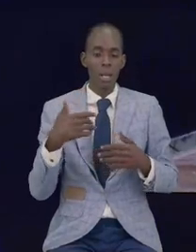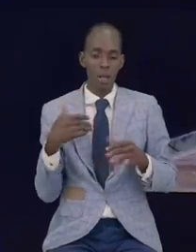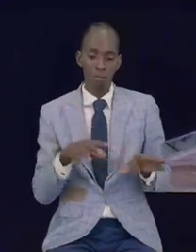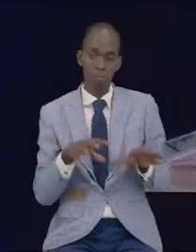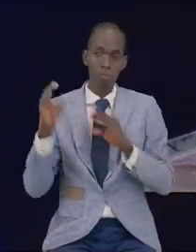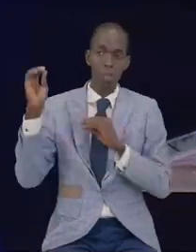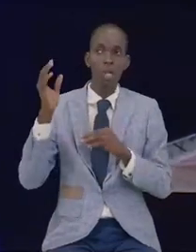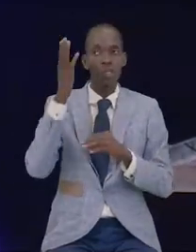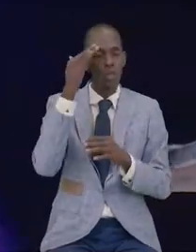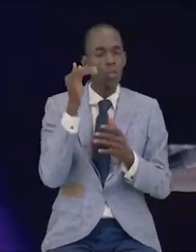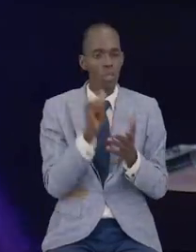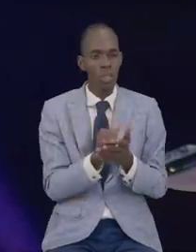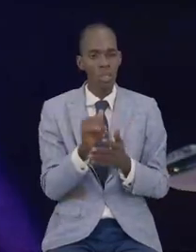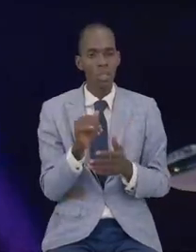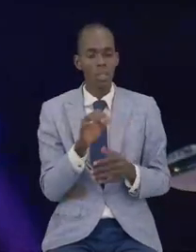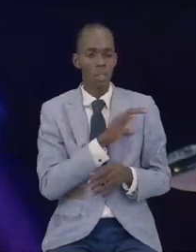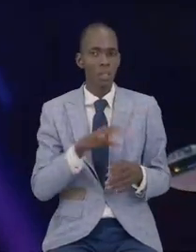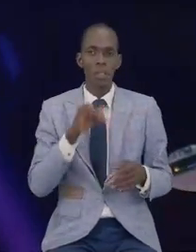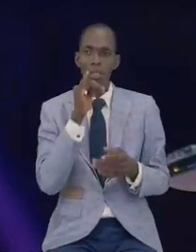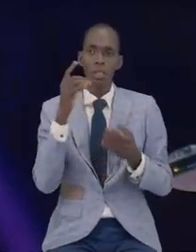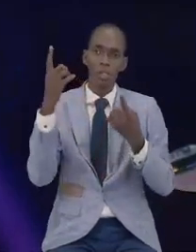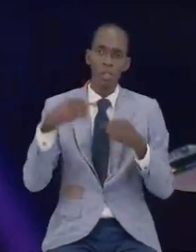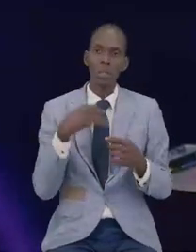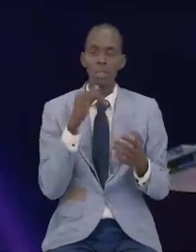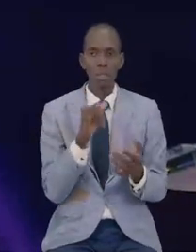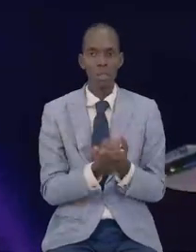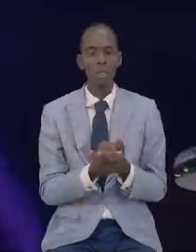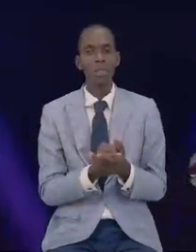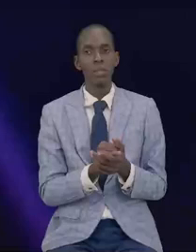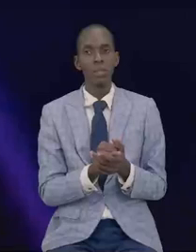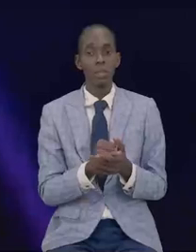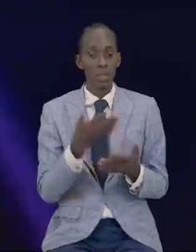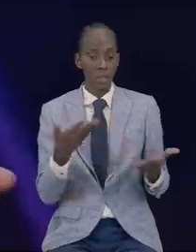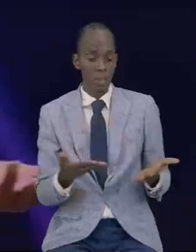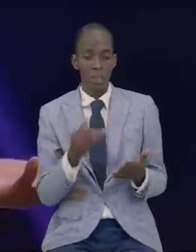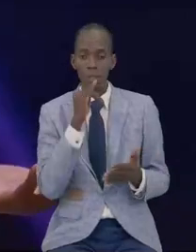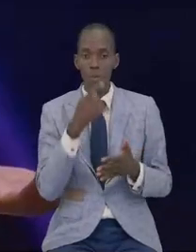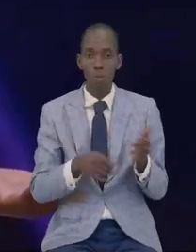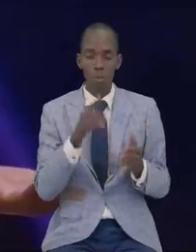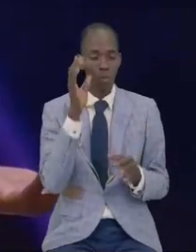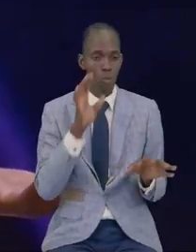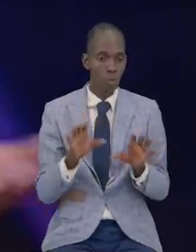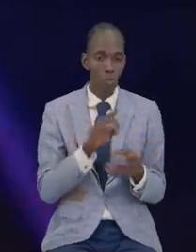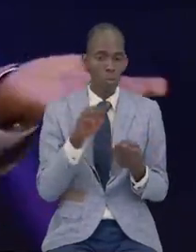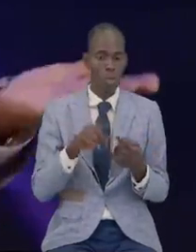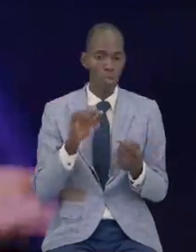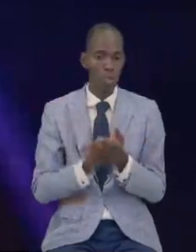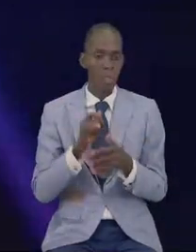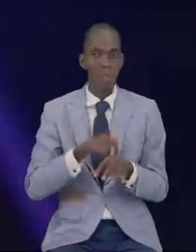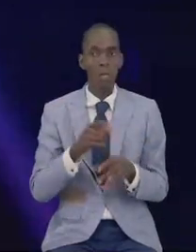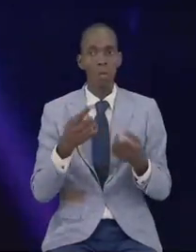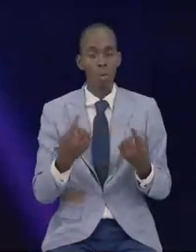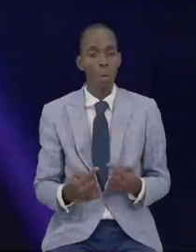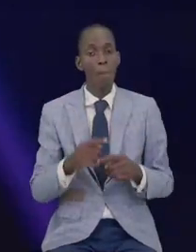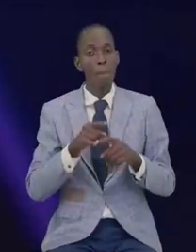Babylone. Mais Daniel a dit que son 10 semaines sont déterminées sur toi. Et voyez ce qui va arriver lorsque le Messie viendra. Mais il était mort